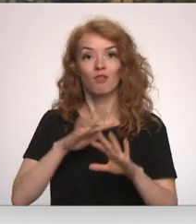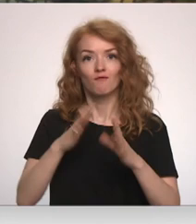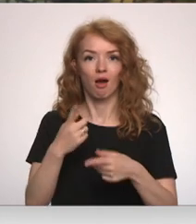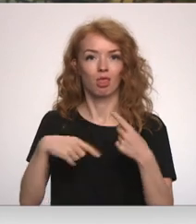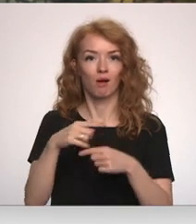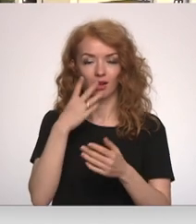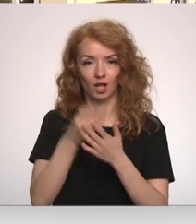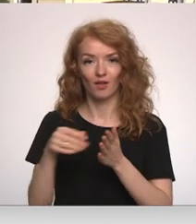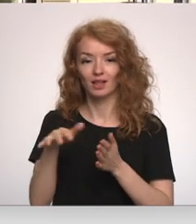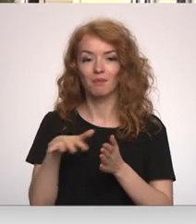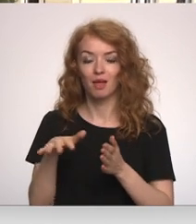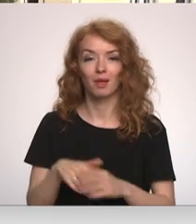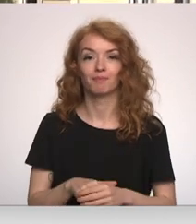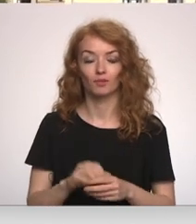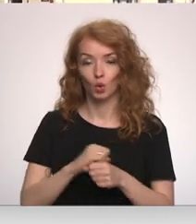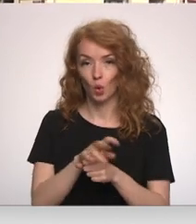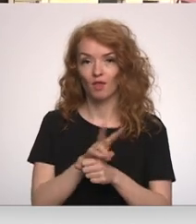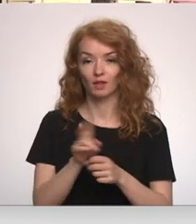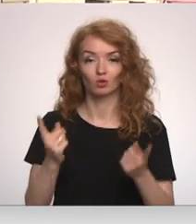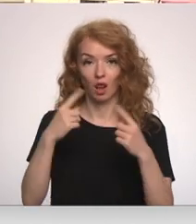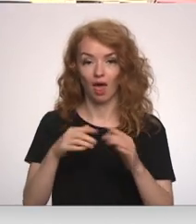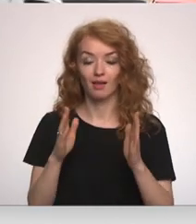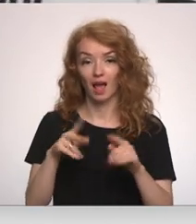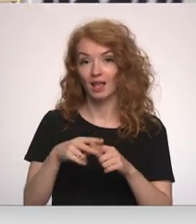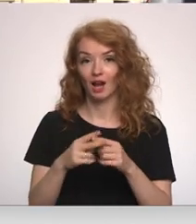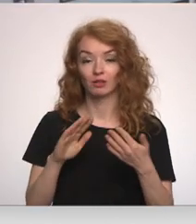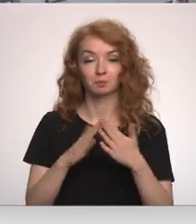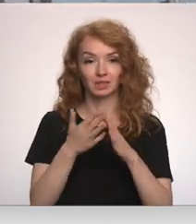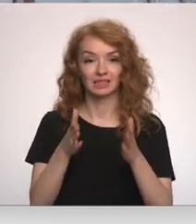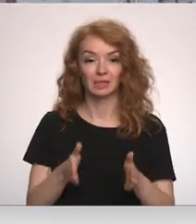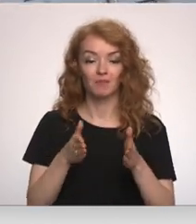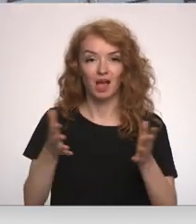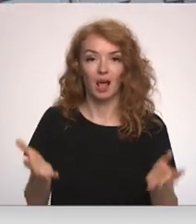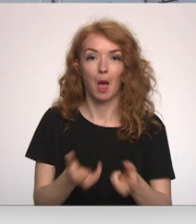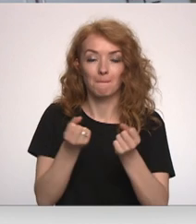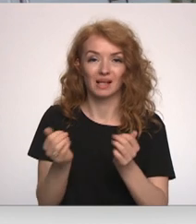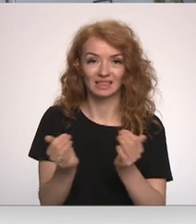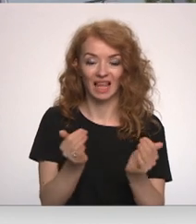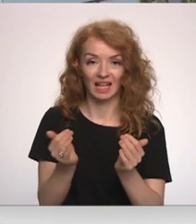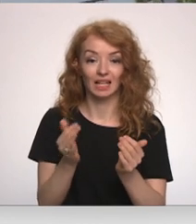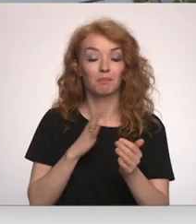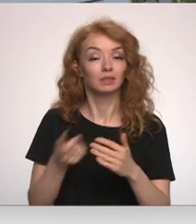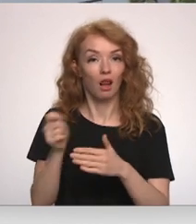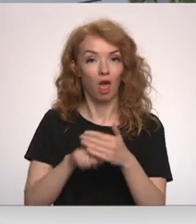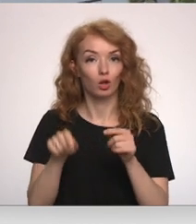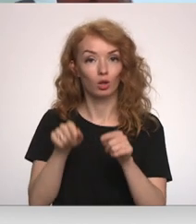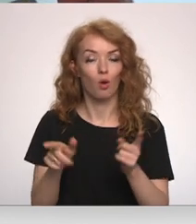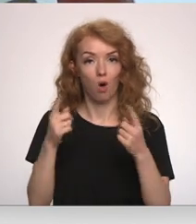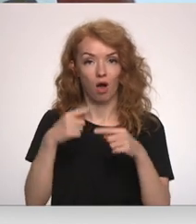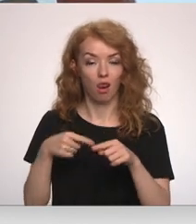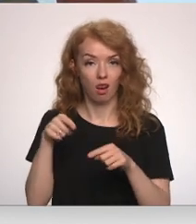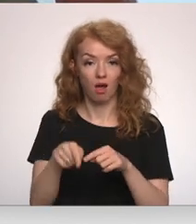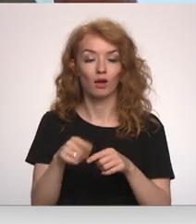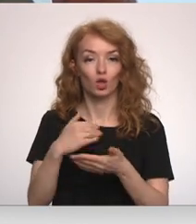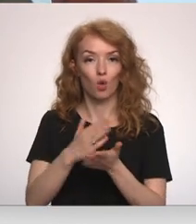ģimenē. Covid pandēmijas laikā Jelgavas pilsētas slimnīcas glābēja Silīte tika slēgta, jo tobrīd attiecīgā